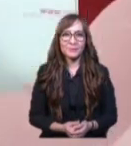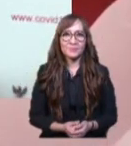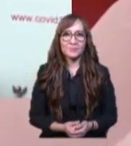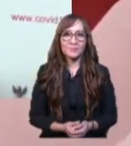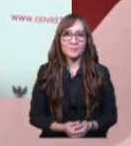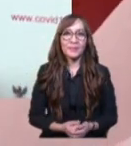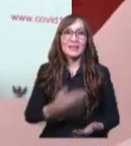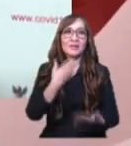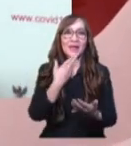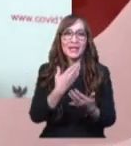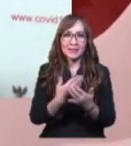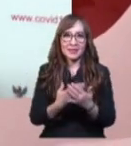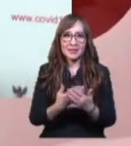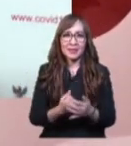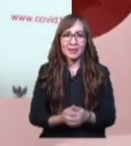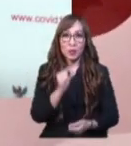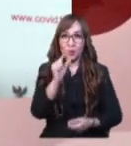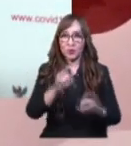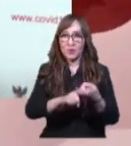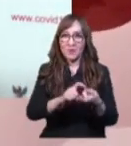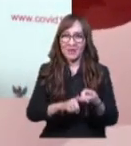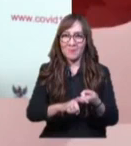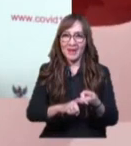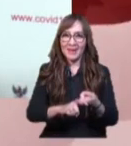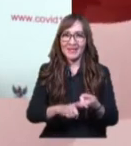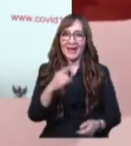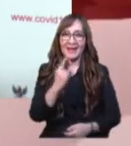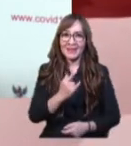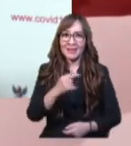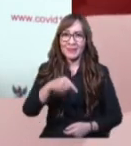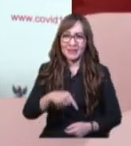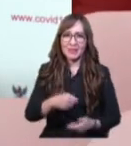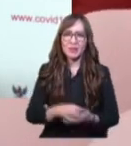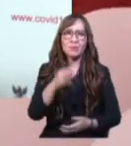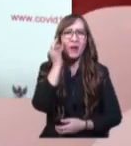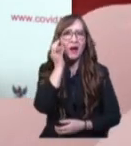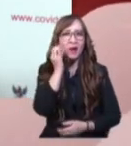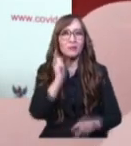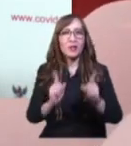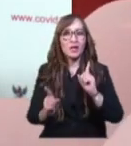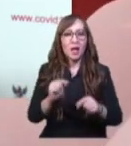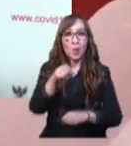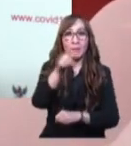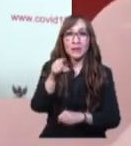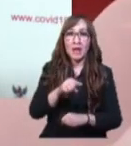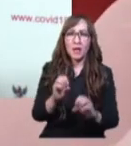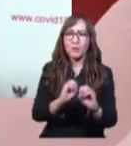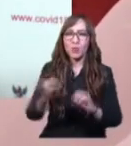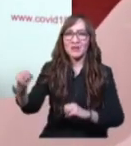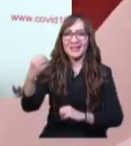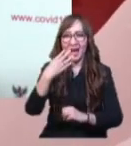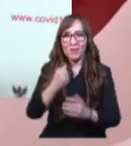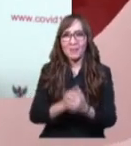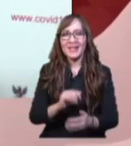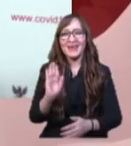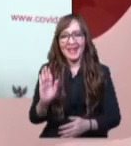ingin mengucapkan terima kasih buat teman-teman semua yang masih bersama kami. Dan mohon maaf jika pertanyaan yang belum terjawab mungkin akan dijawab di lain